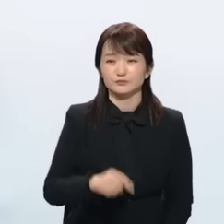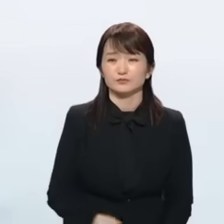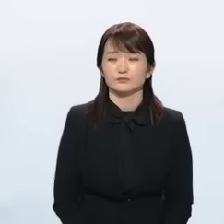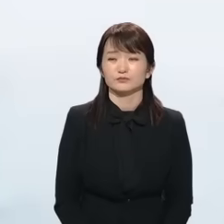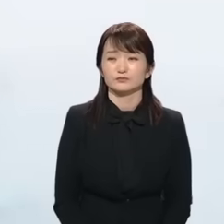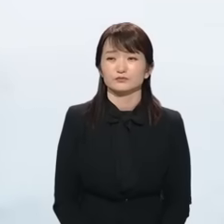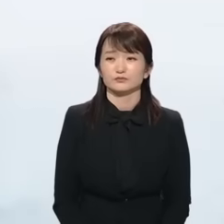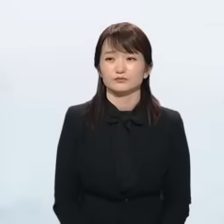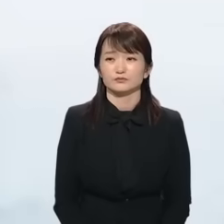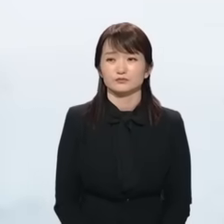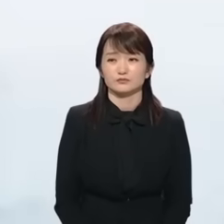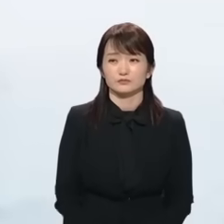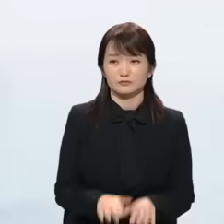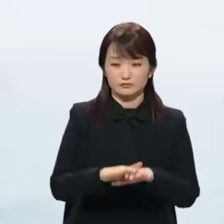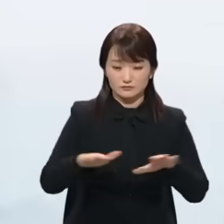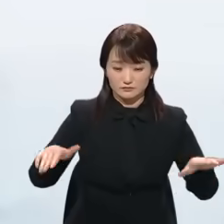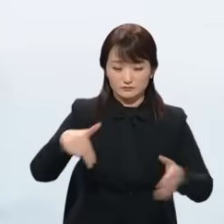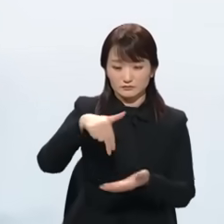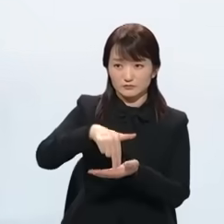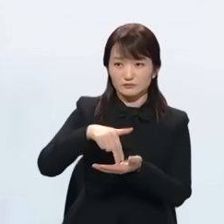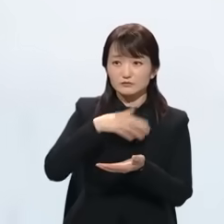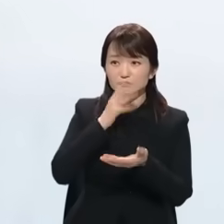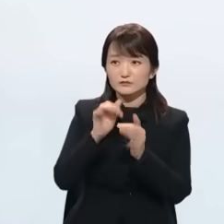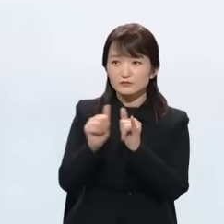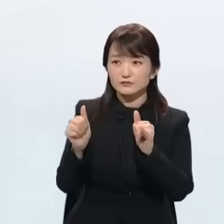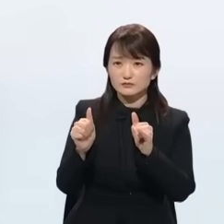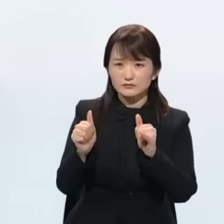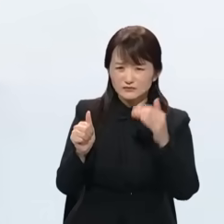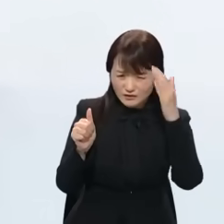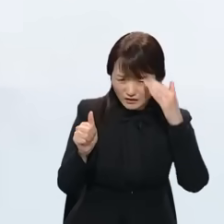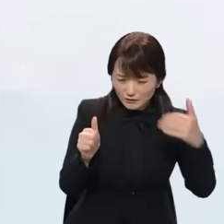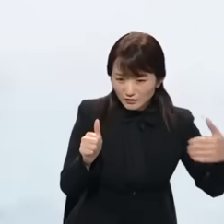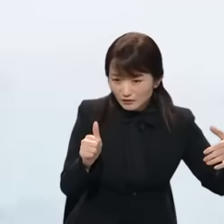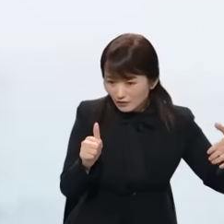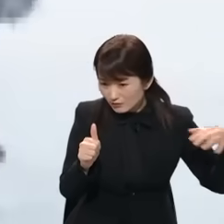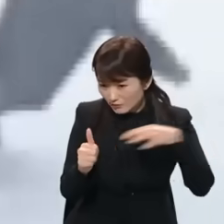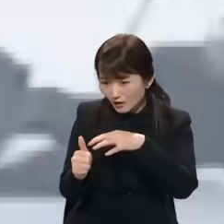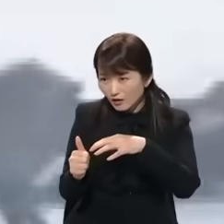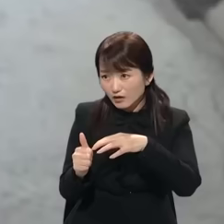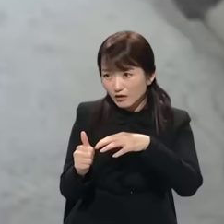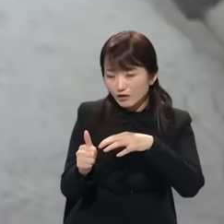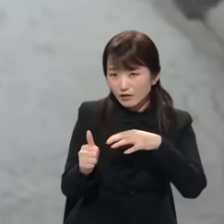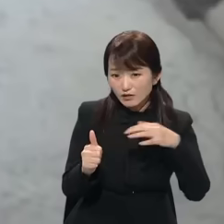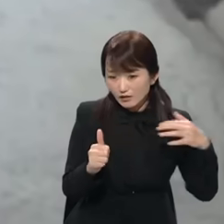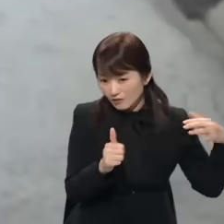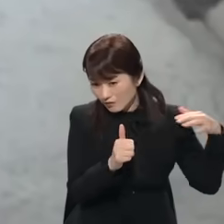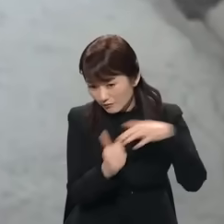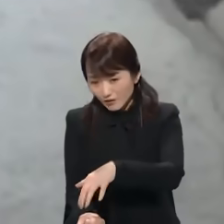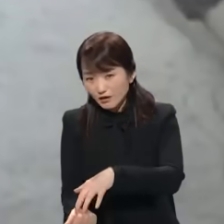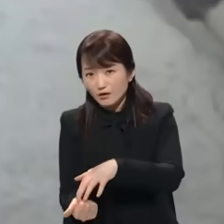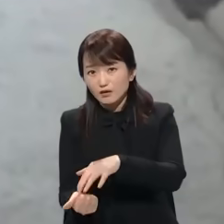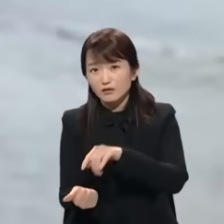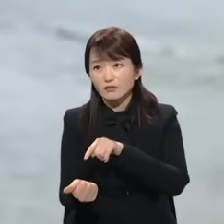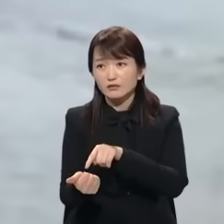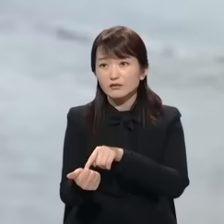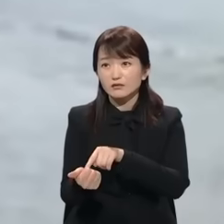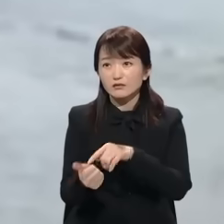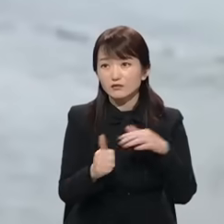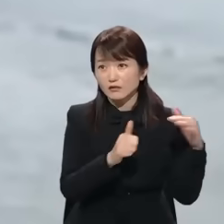가보시죠 마당에서 있던 한 노인에게 시커먼 원가가 달려듭니다 단 한 번의 박치기로 노인을 손쓸 수 없이